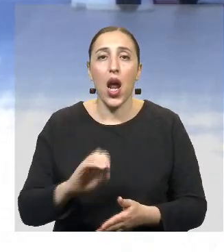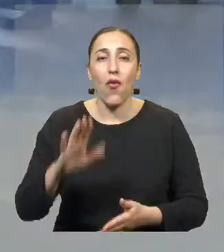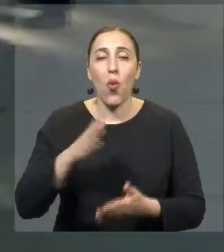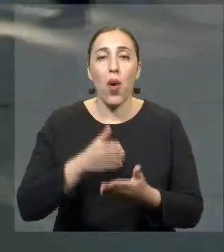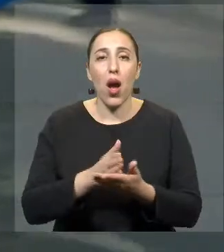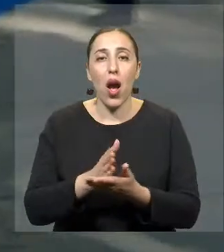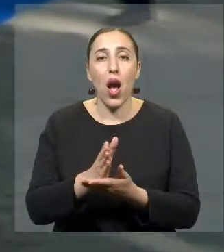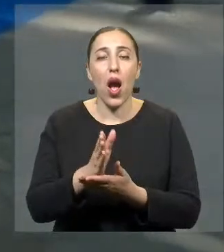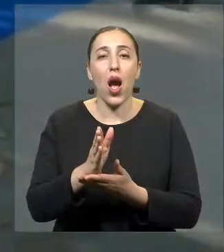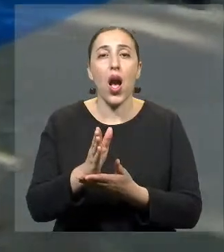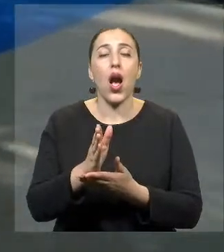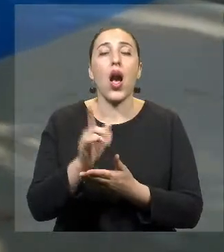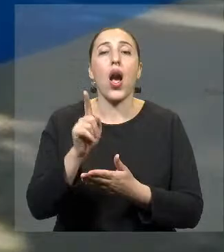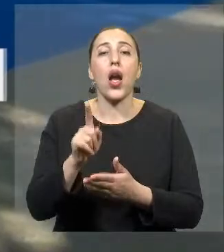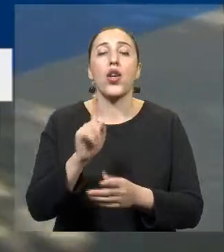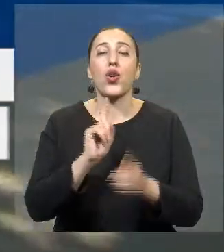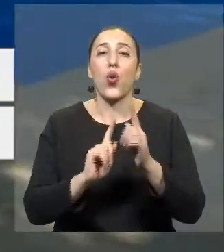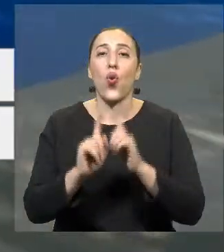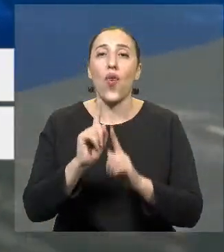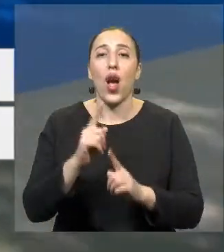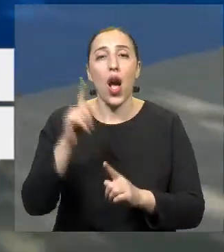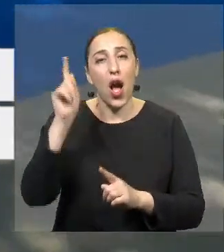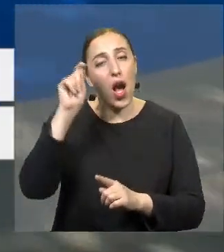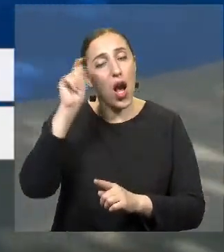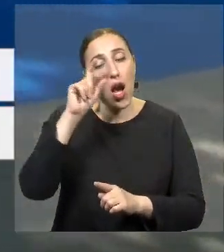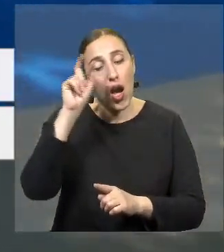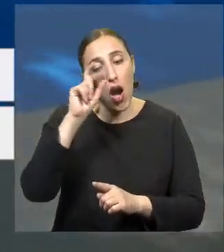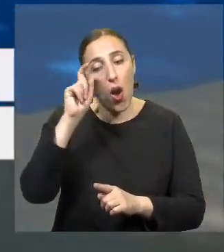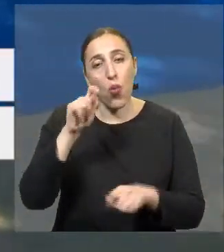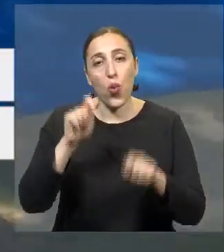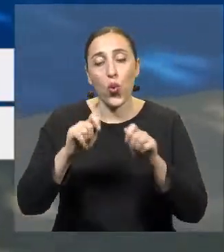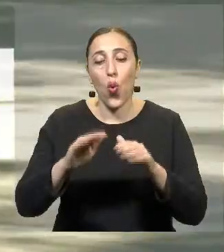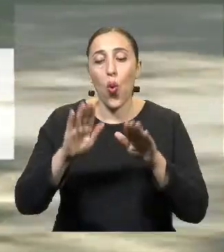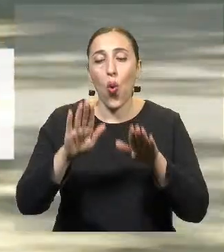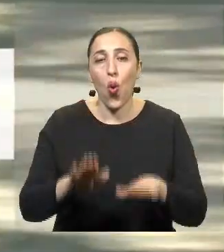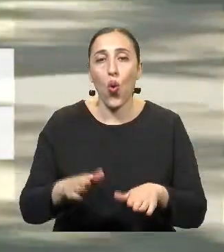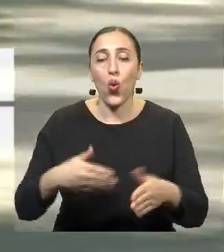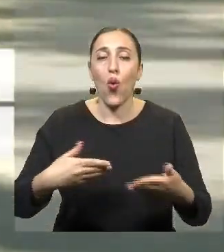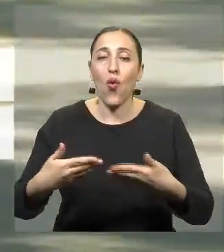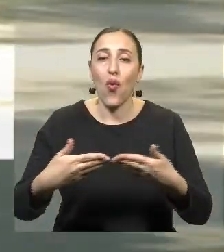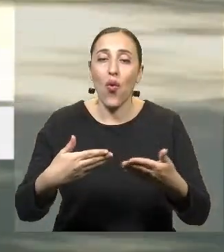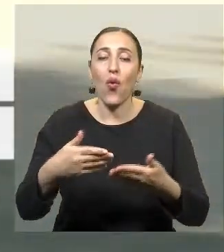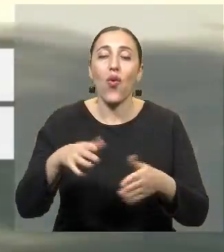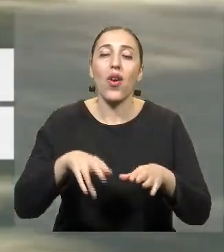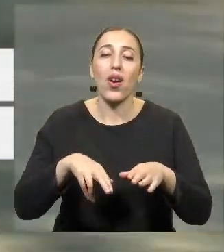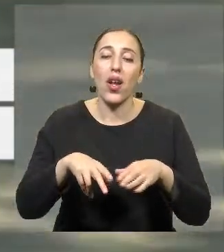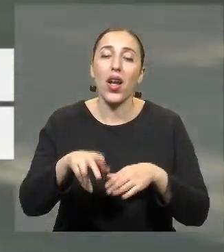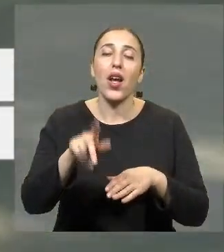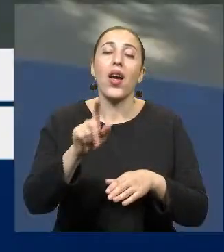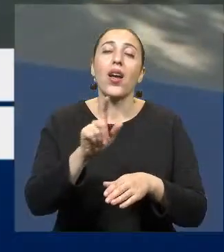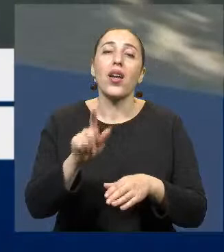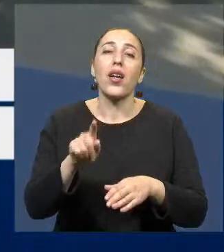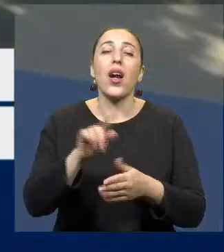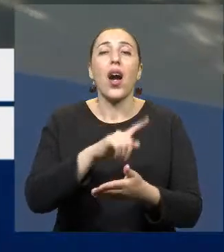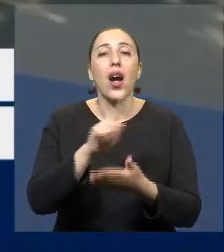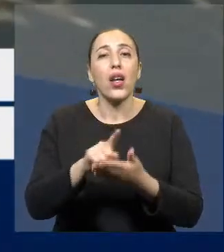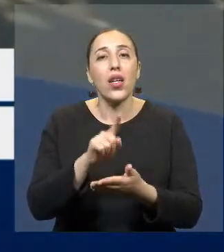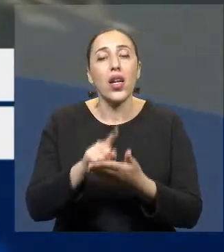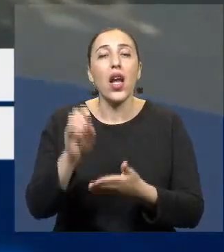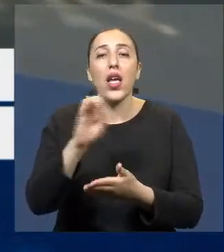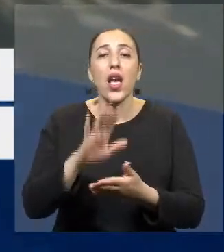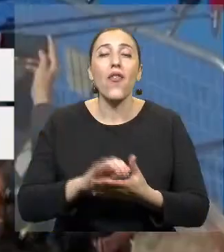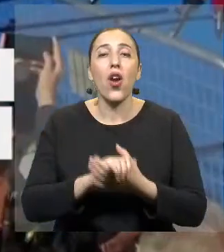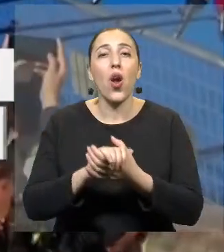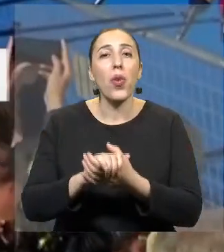համայինքի երորդ գագատնաժողովը, կապույտ գորգով անցնող առաջնորդների նուղվող հիմնական հարցերն են։ Արդյոք Եվրամիությունը որև է գործողություն կձերնարկի